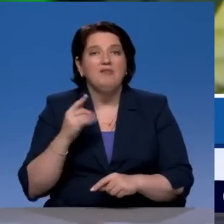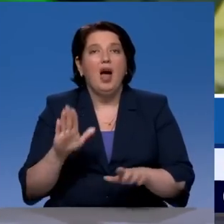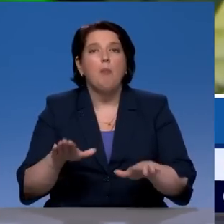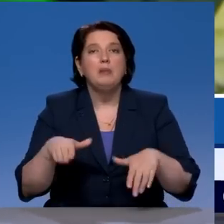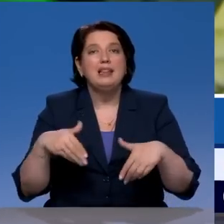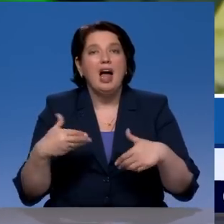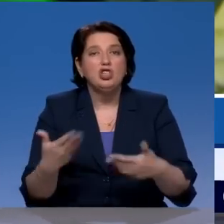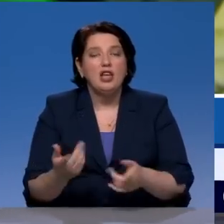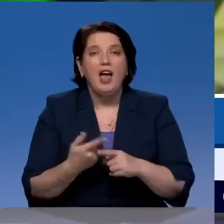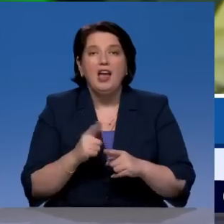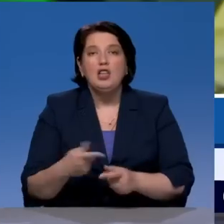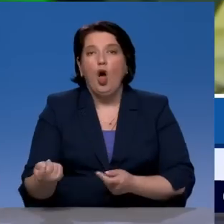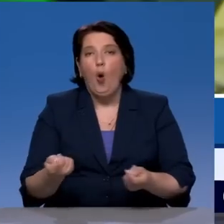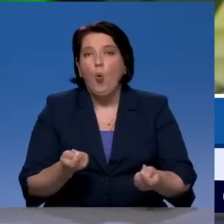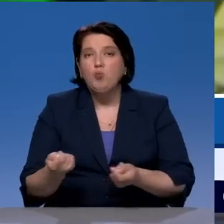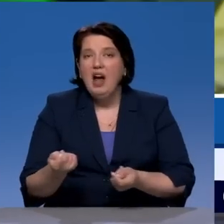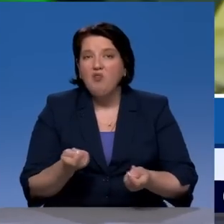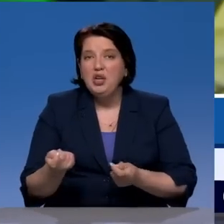управление и ассоциации